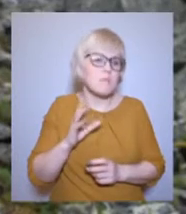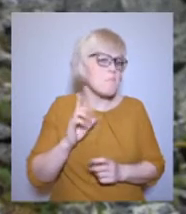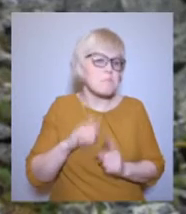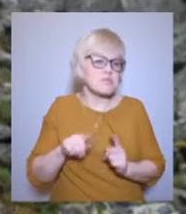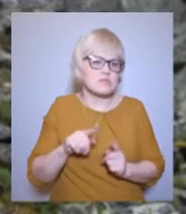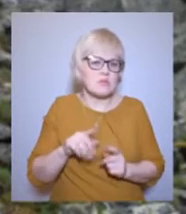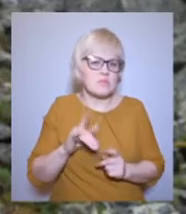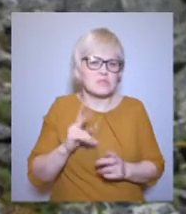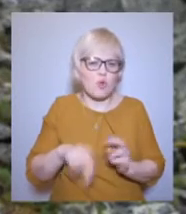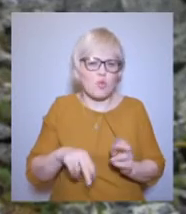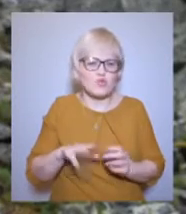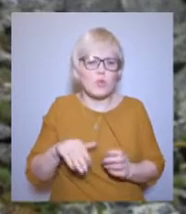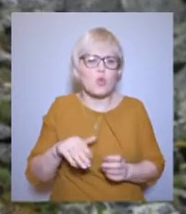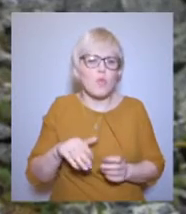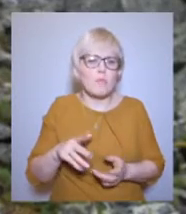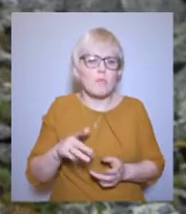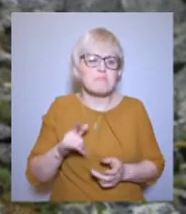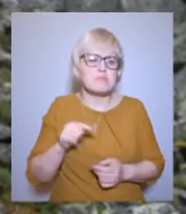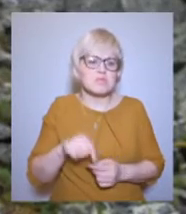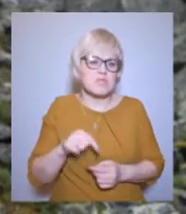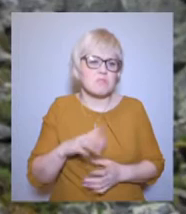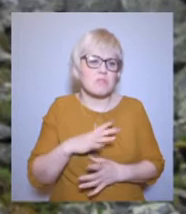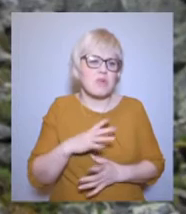восточному склону Урала,